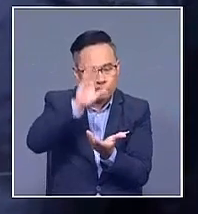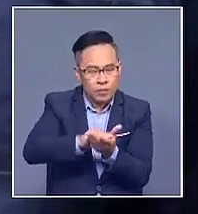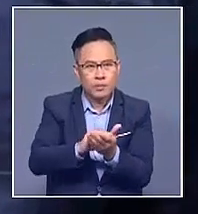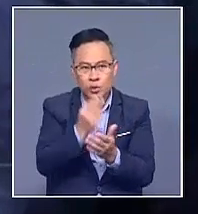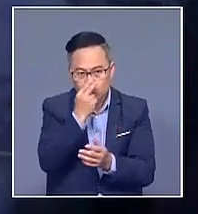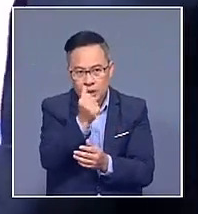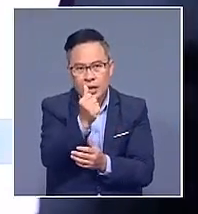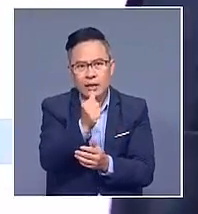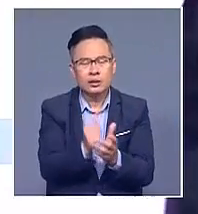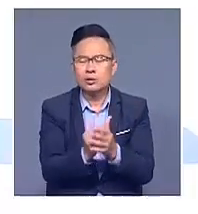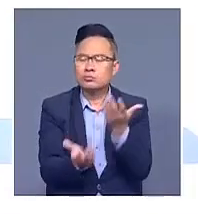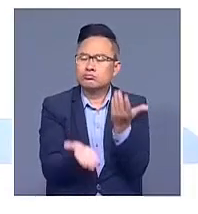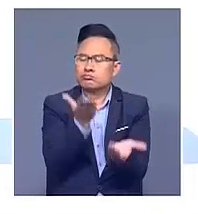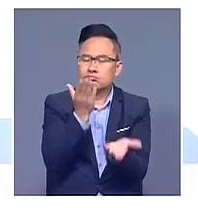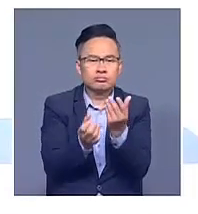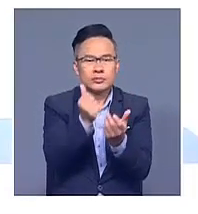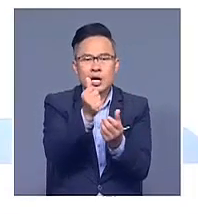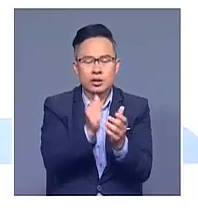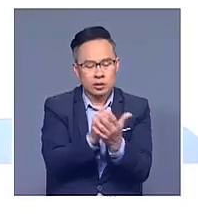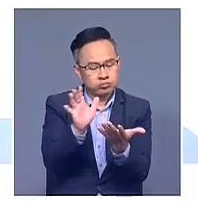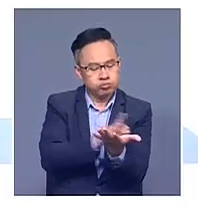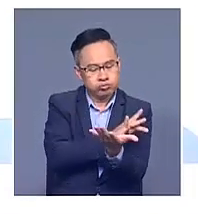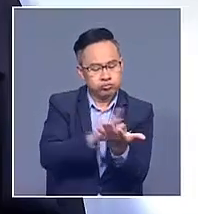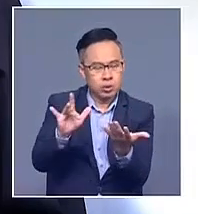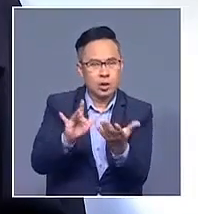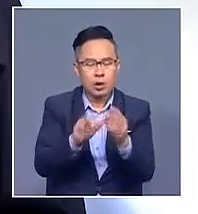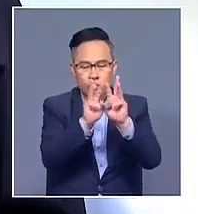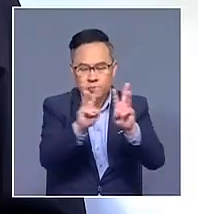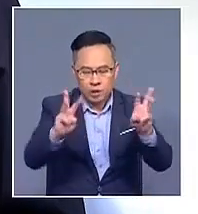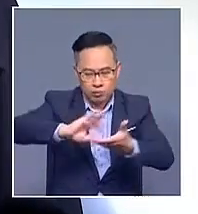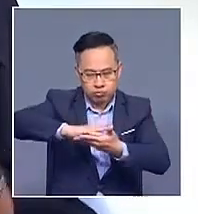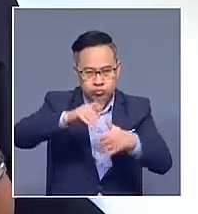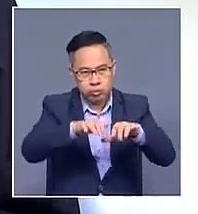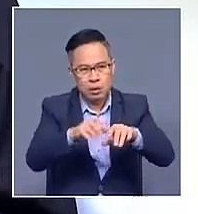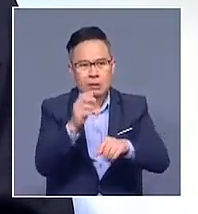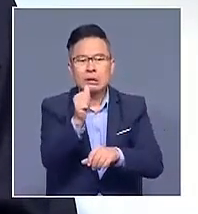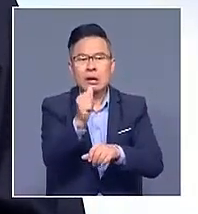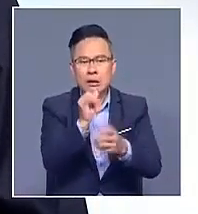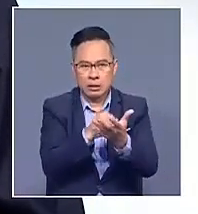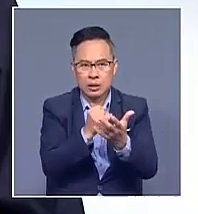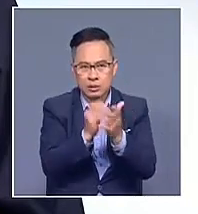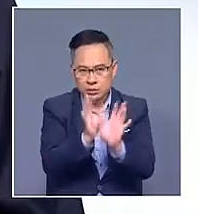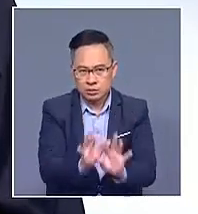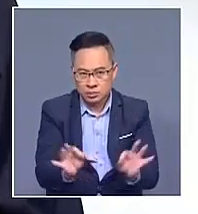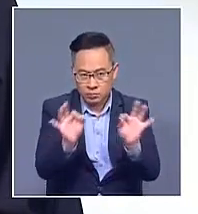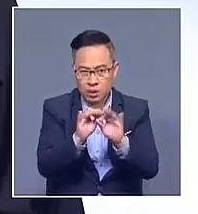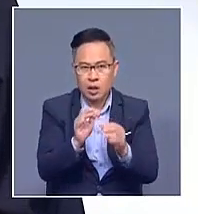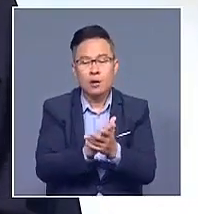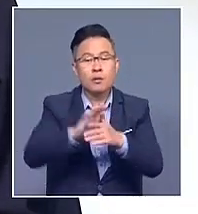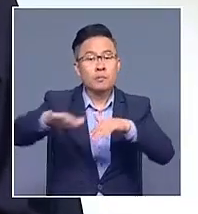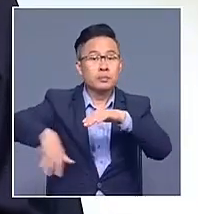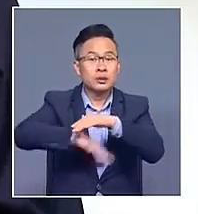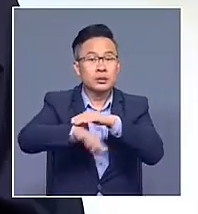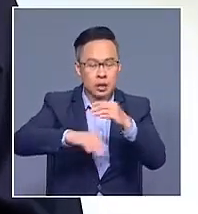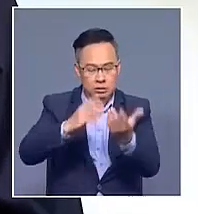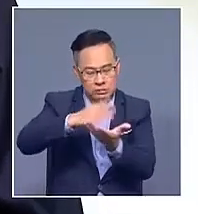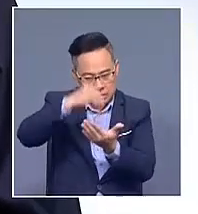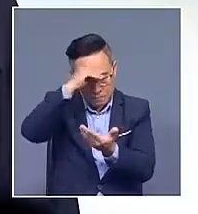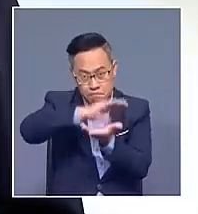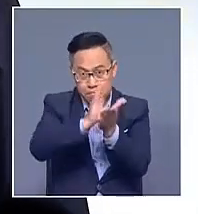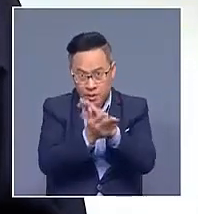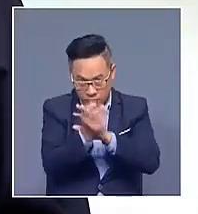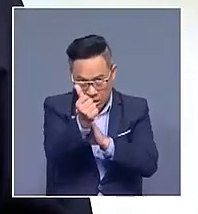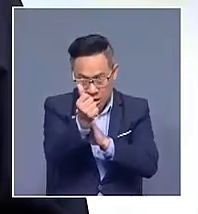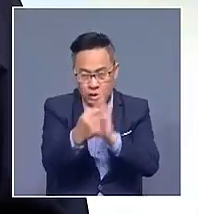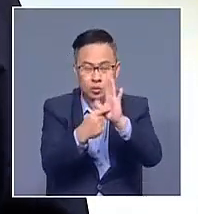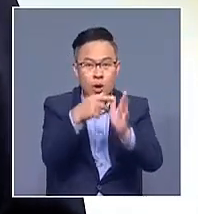ก็คือเรียนได้ทุกที่ทุกเวลาในทุกๆแพลตฟอร์มพี่นันว่าจุดนี้ดีมากแล้วที่สำคัญเนี่ยมันยังมีปรับพื้นฐานด้วยค่ะคือ